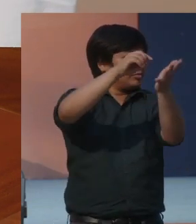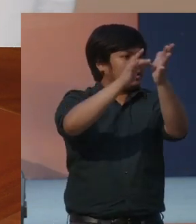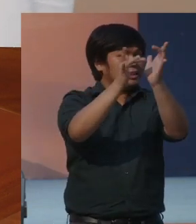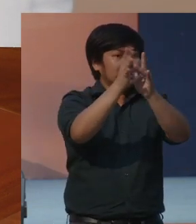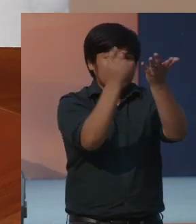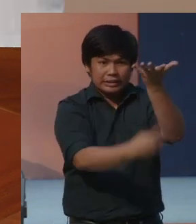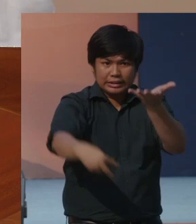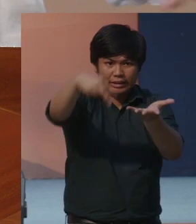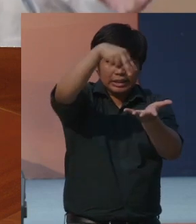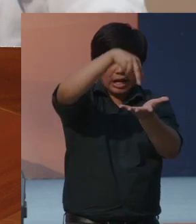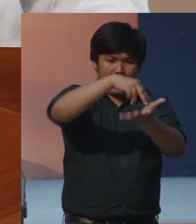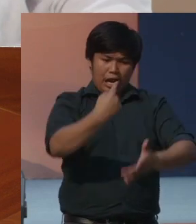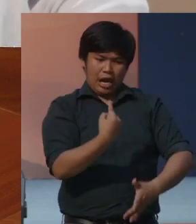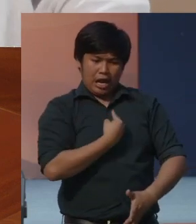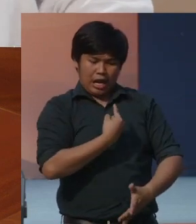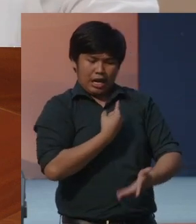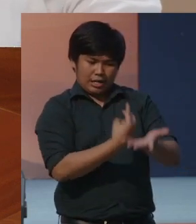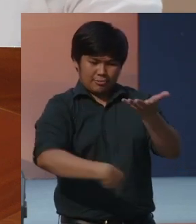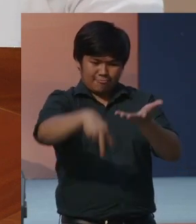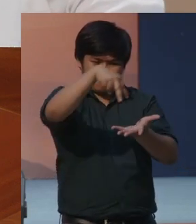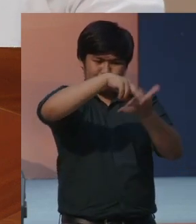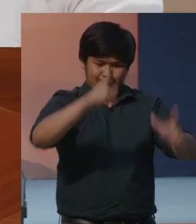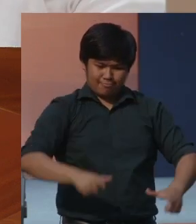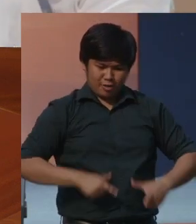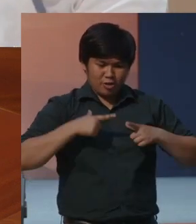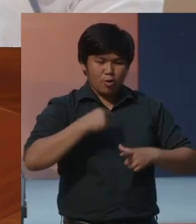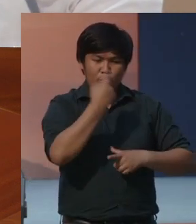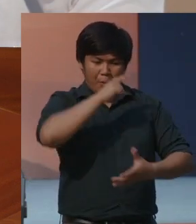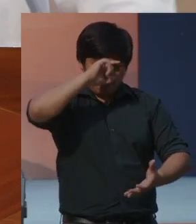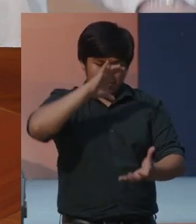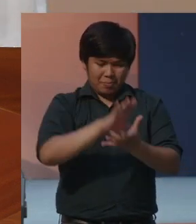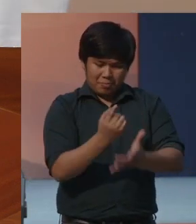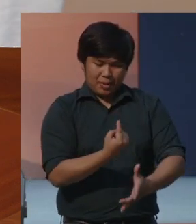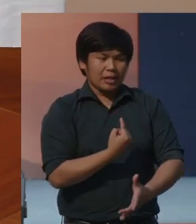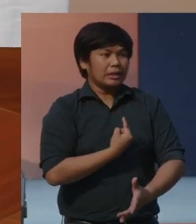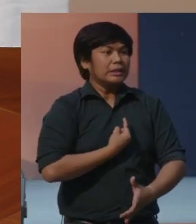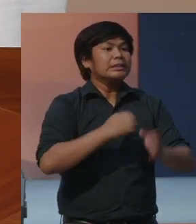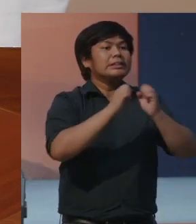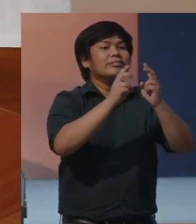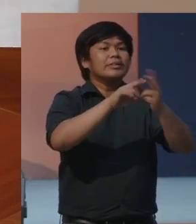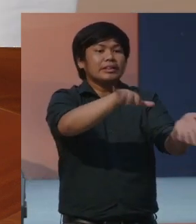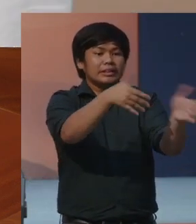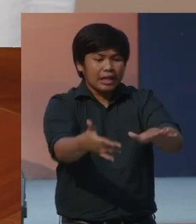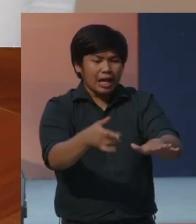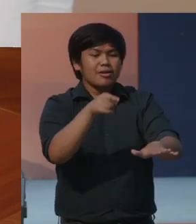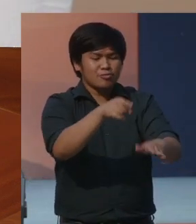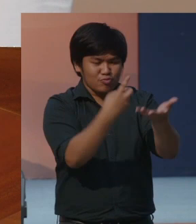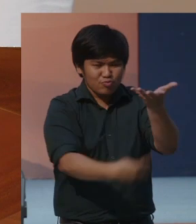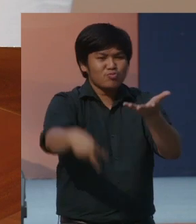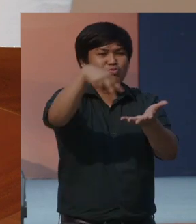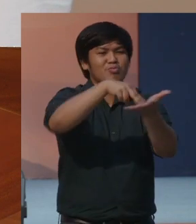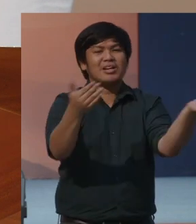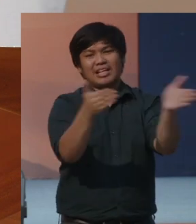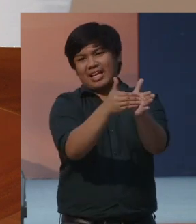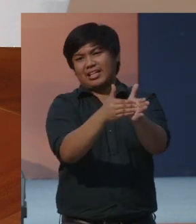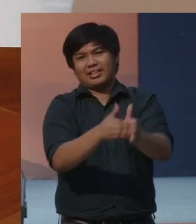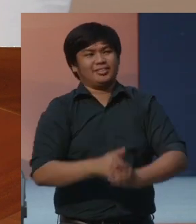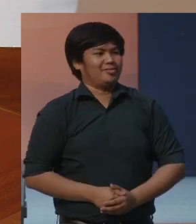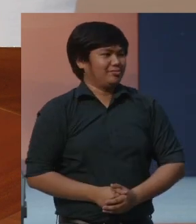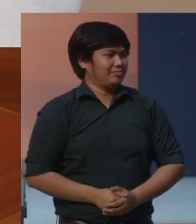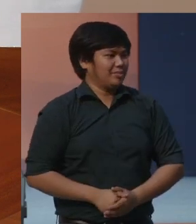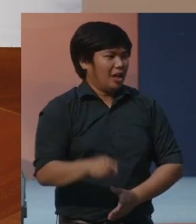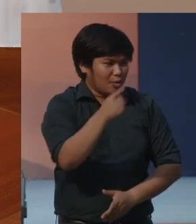nag-resurrect, sabi niya, I am the resurrection and the life. Whoever believes in me, even though he dies, will live again. Na atin